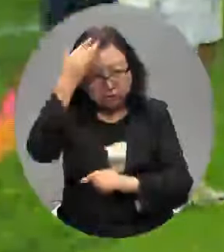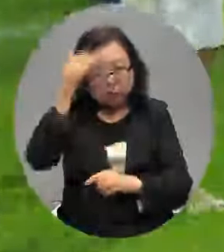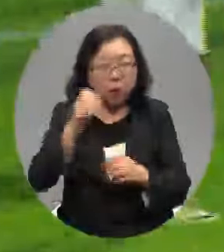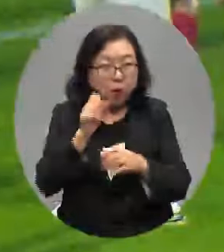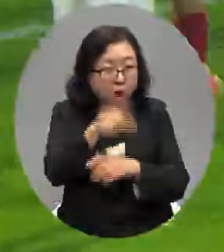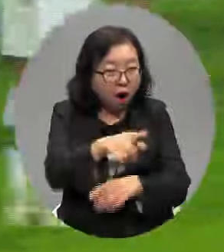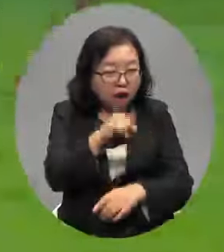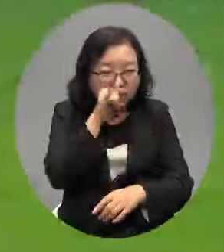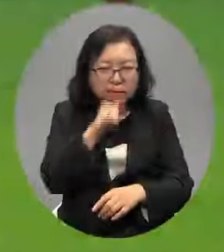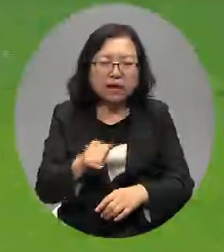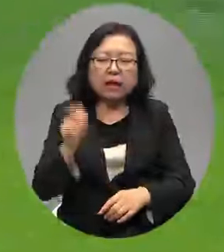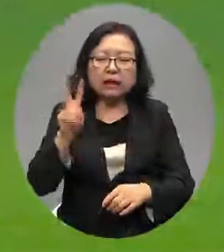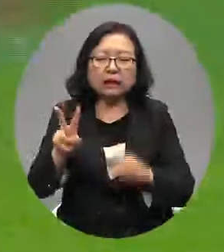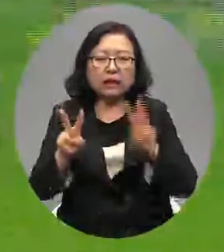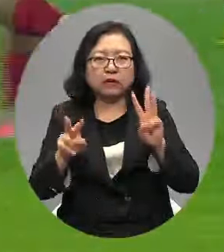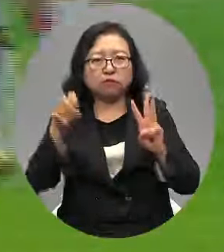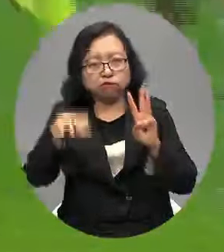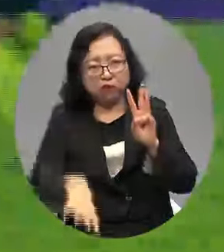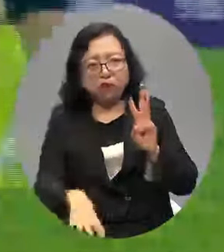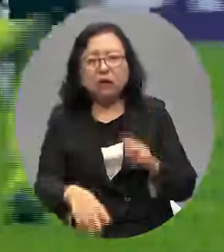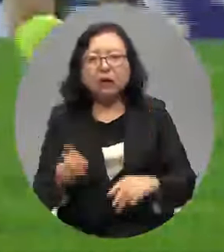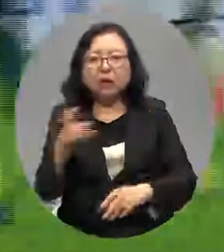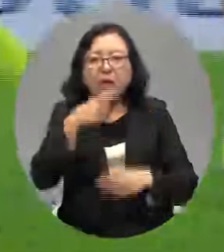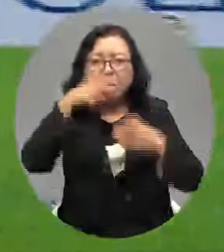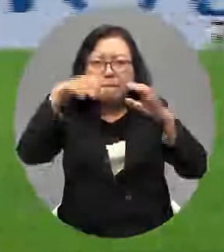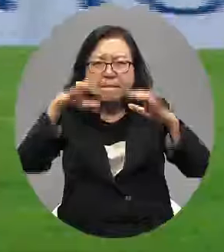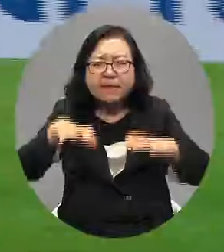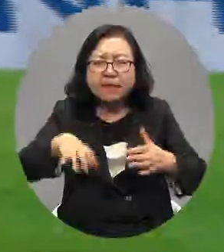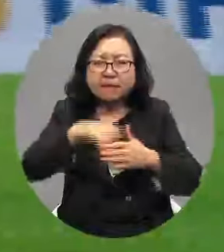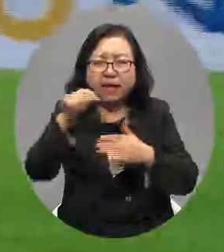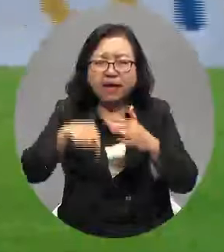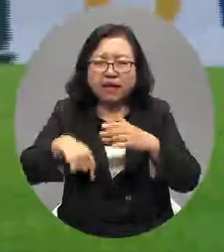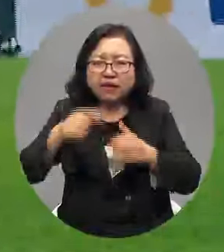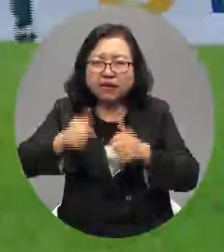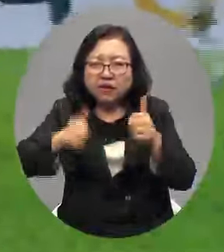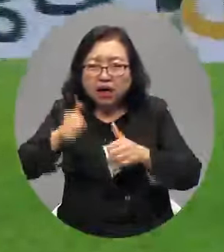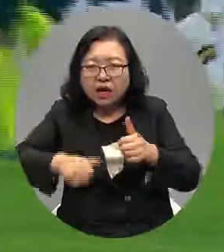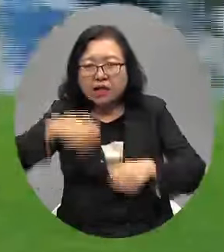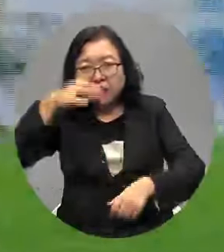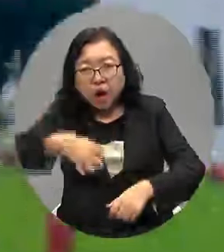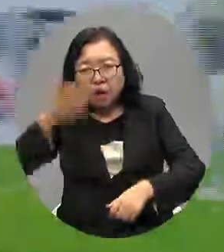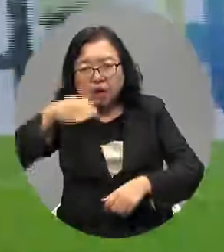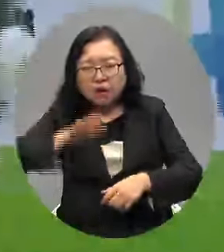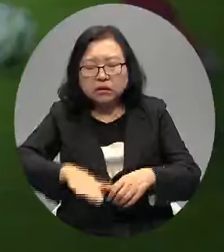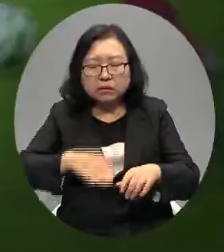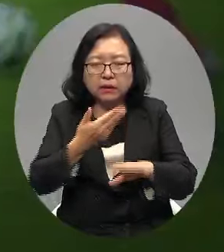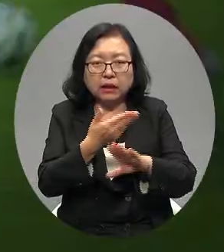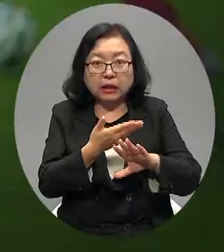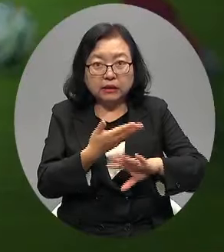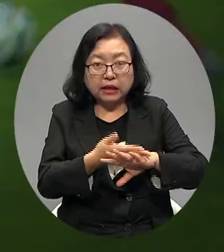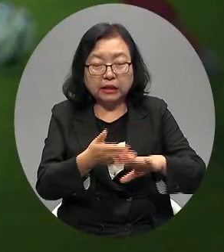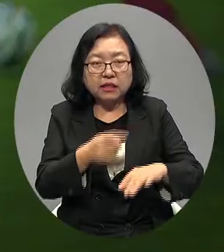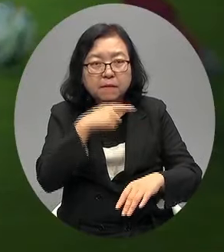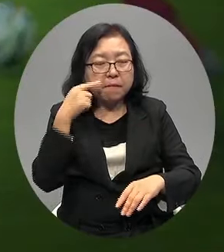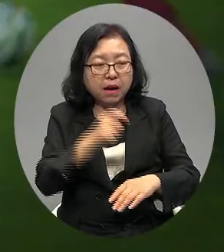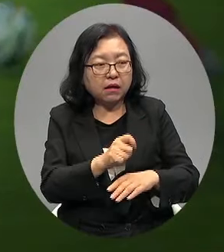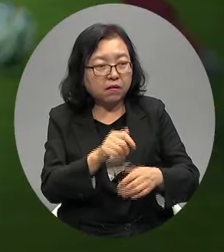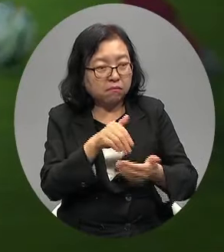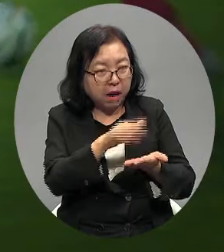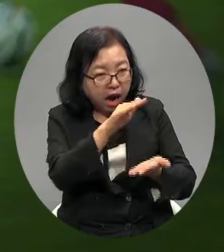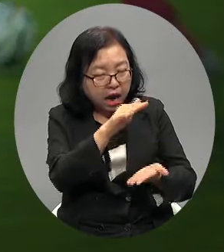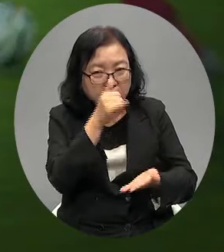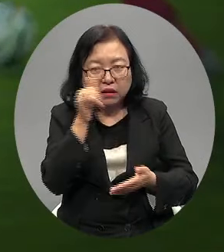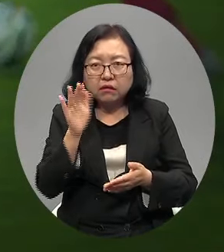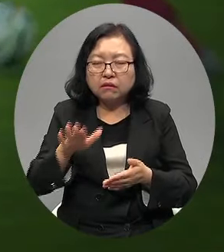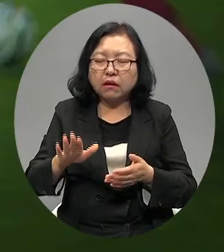체력 소모가 큰 수중전에 상대 퇴장으로 인한 수적 우위에도 지며 아쉬움이 더 컸습니다. 5승 10무 4패로